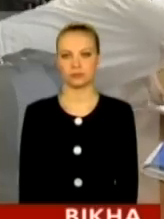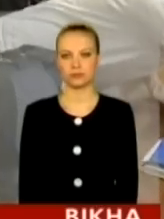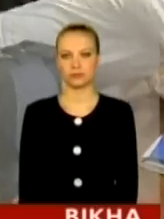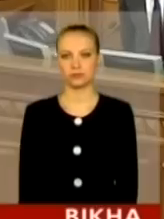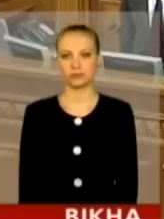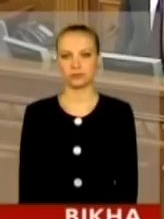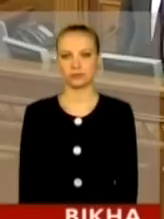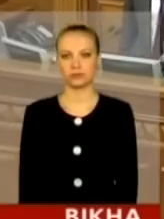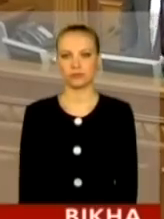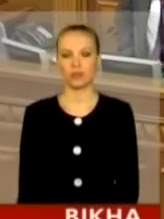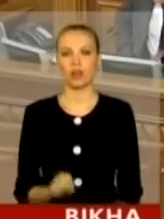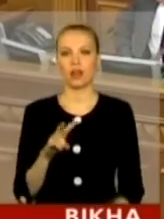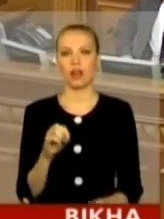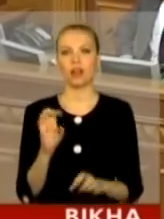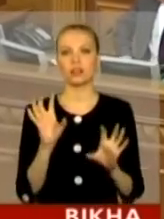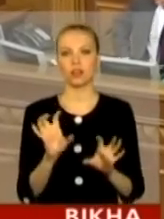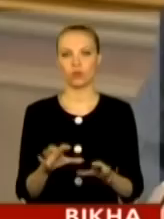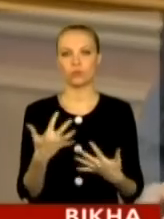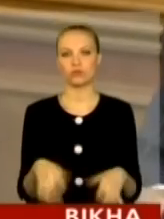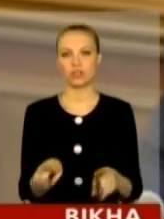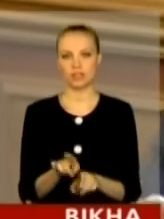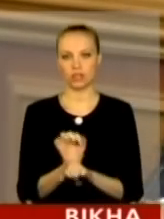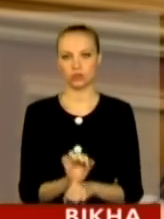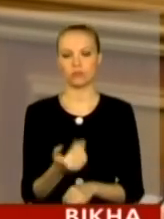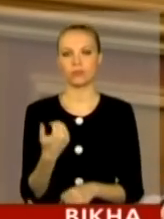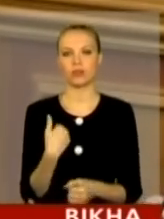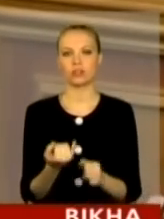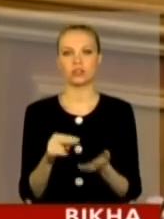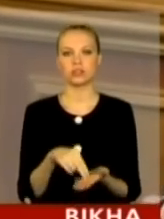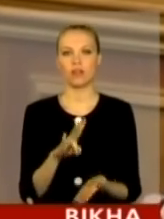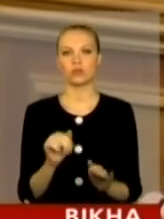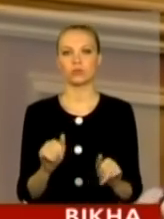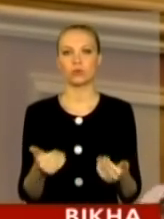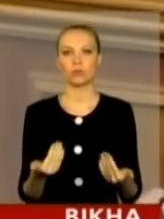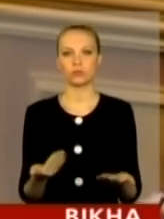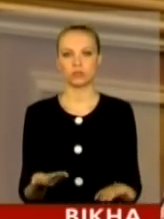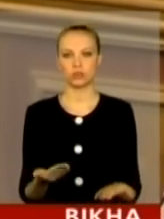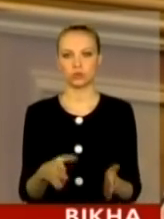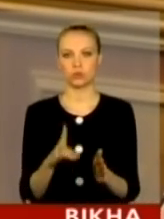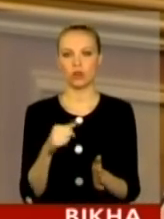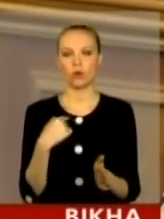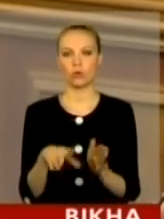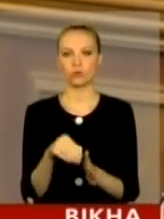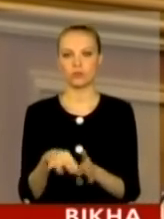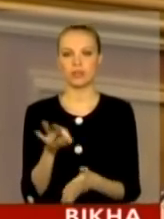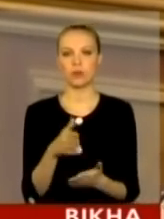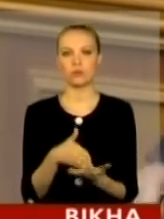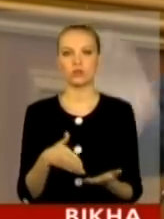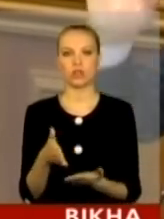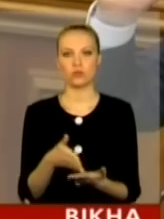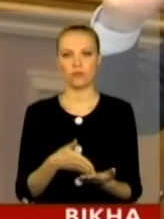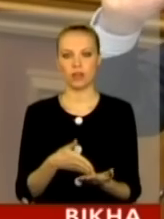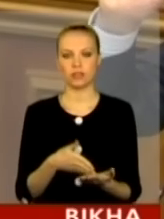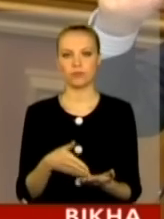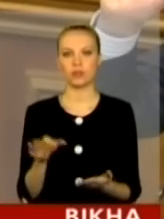наклеп проте йому вже і так стоп я ставлю на голосування пропозицію про скасування